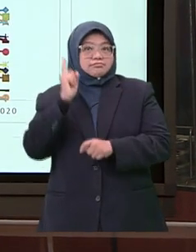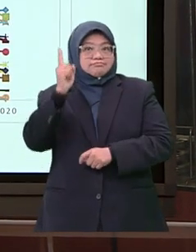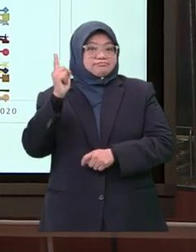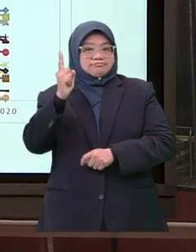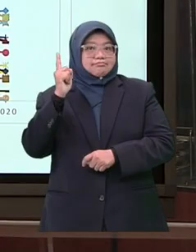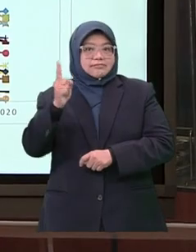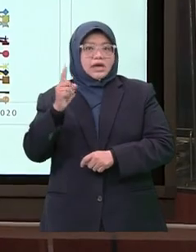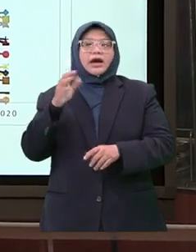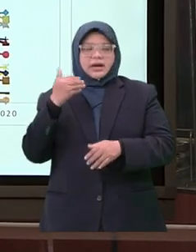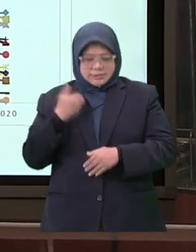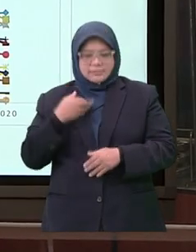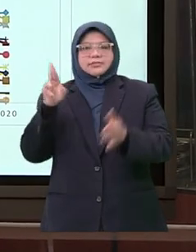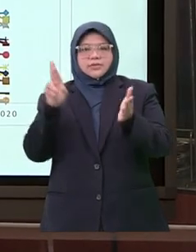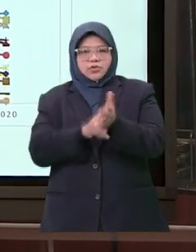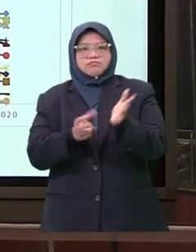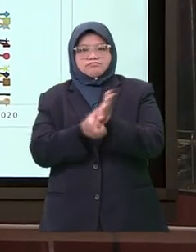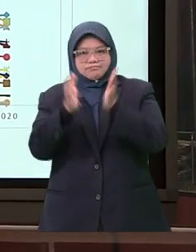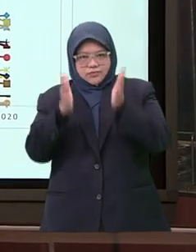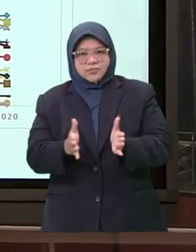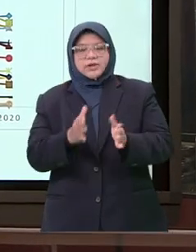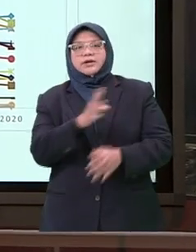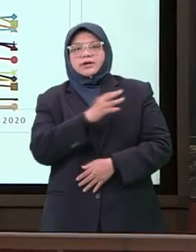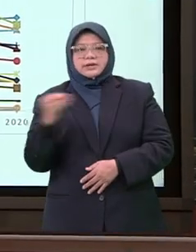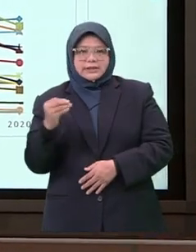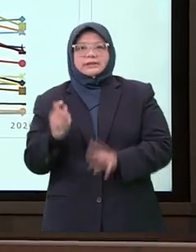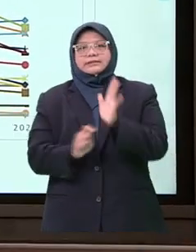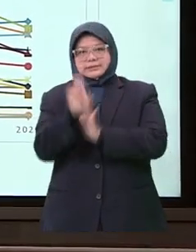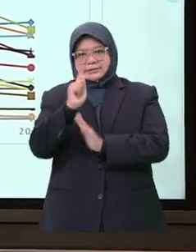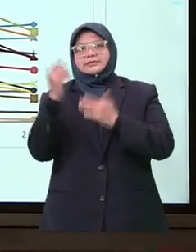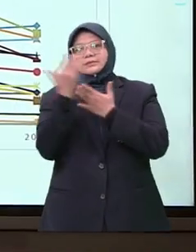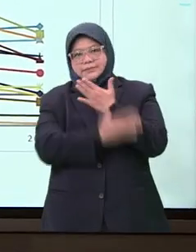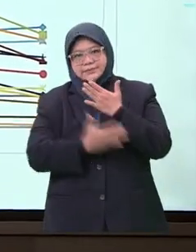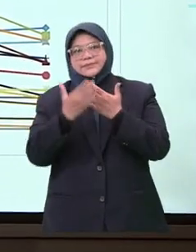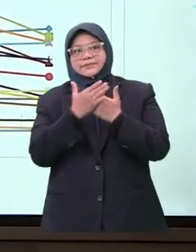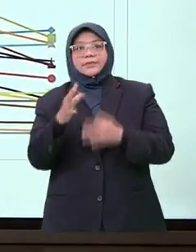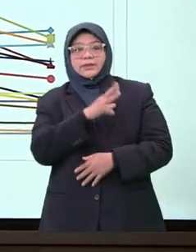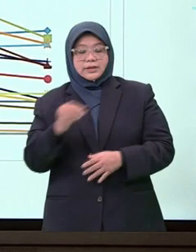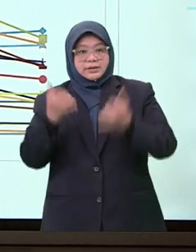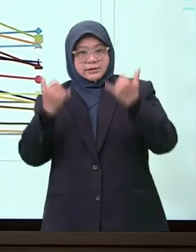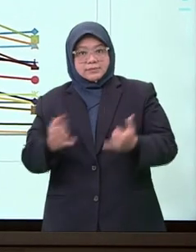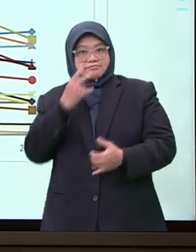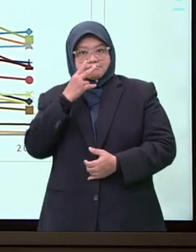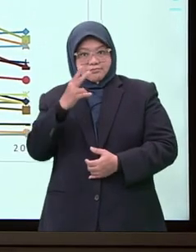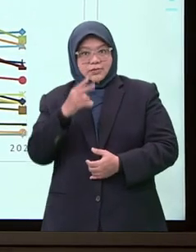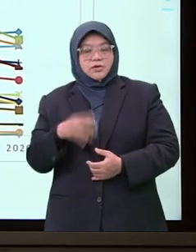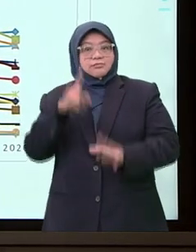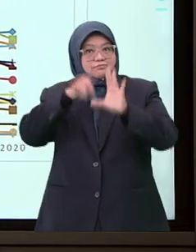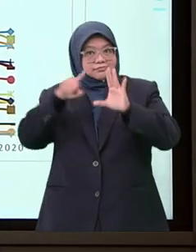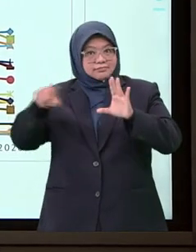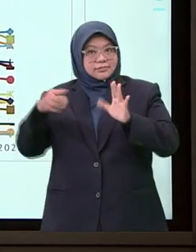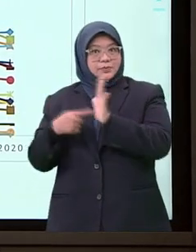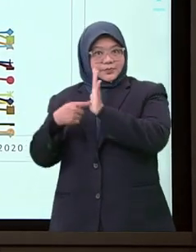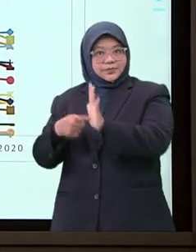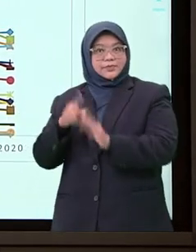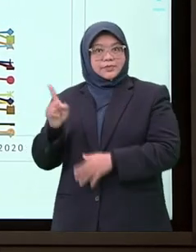negeri yang pernah mencatatkan angka penagih ataupun kiss dadah tertinggi di seluruh negara sebagainya skill dilihat kepada statistik yang dikeluarkan oleh